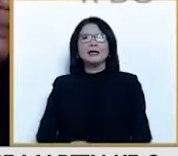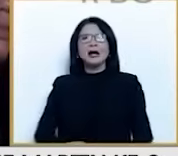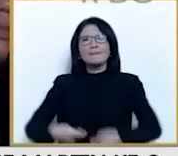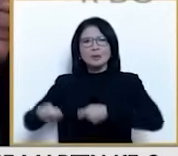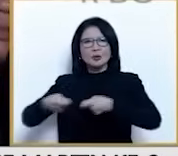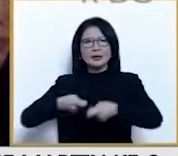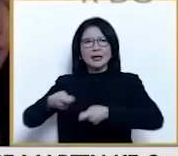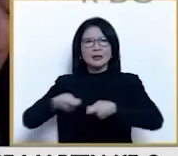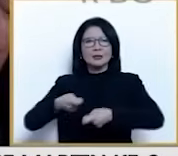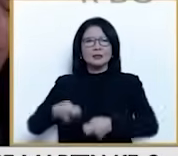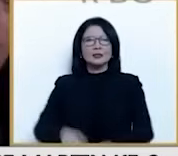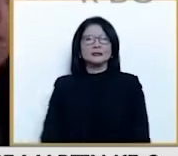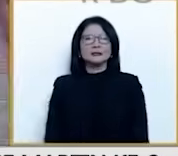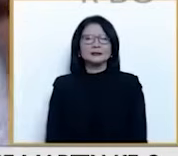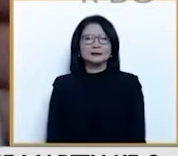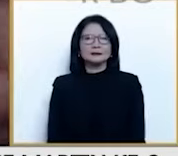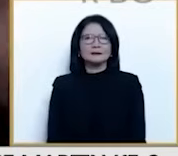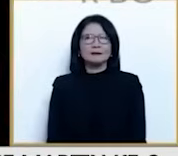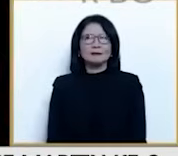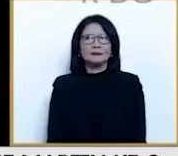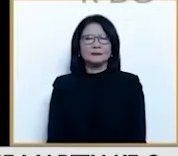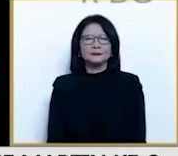Bapak.